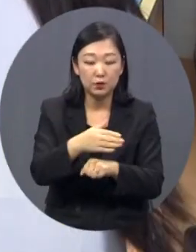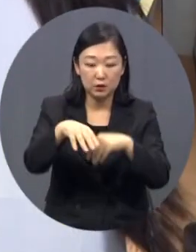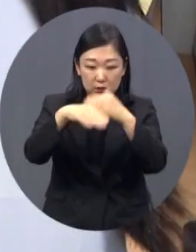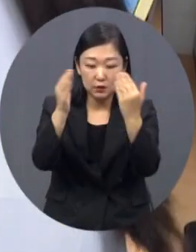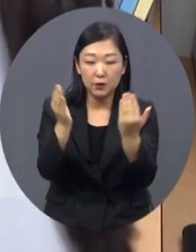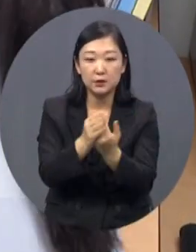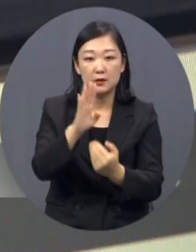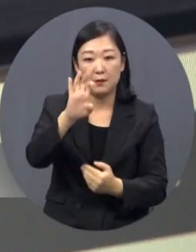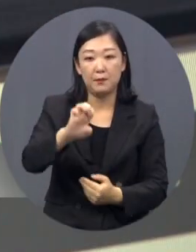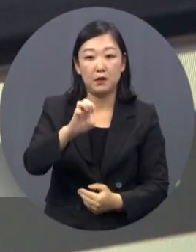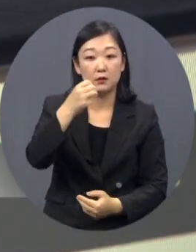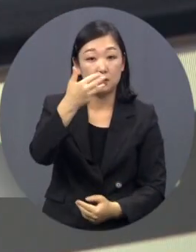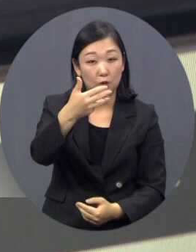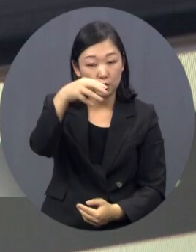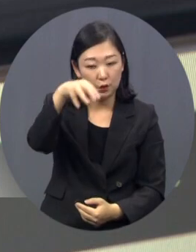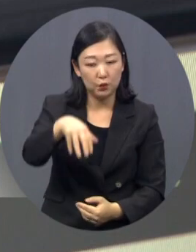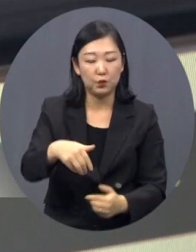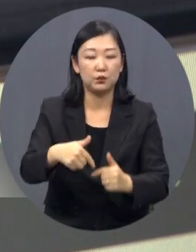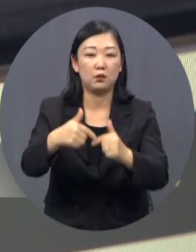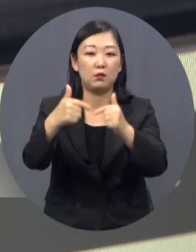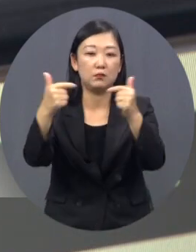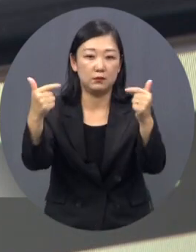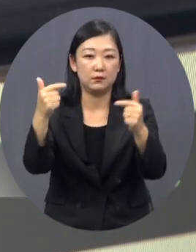보건진료소 48곳으로